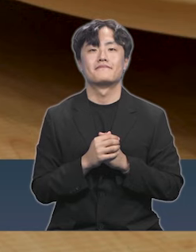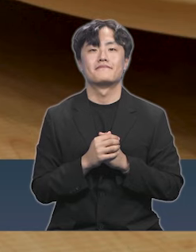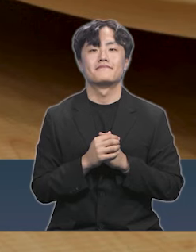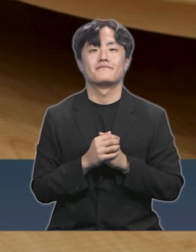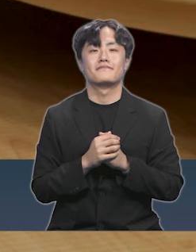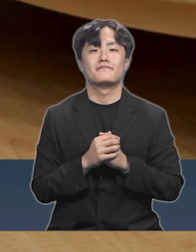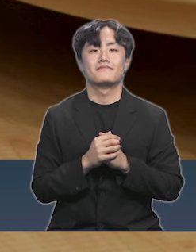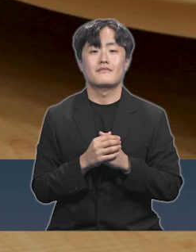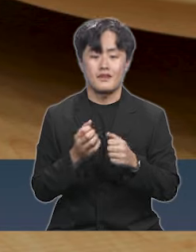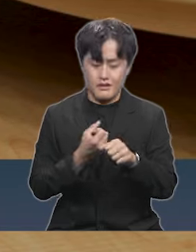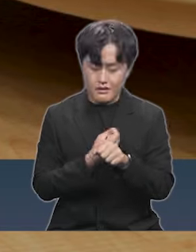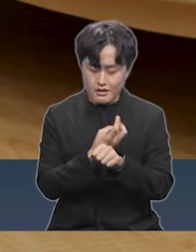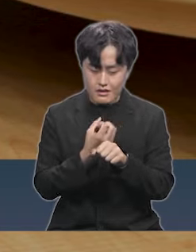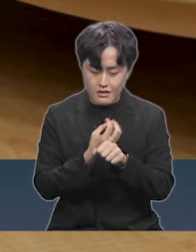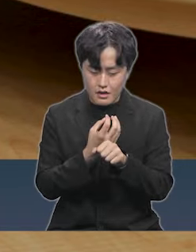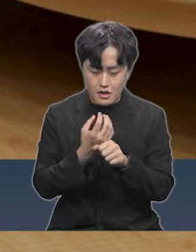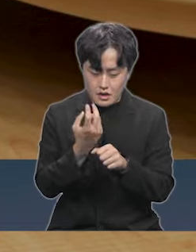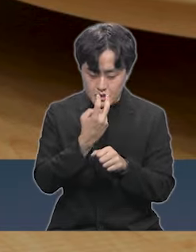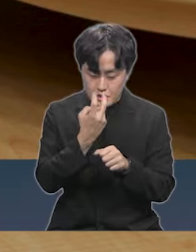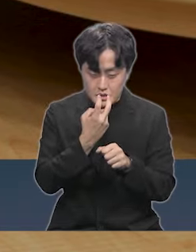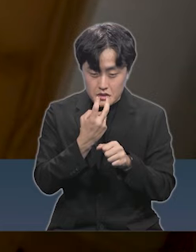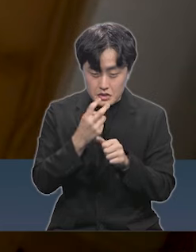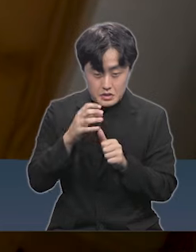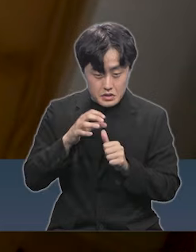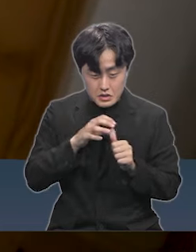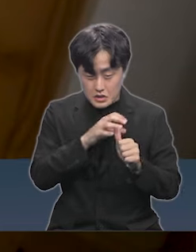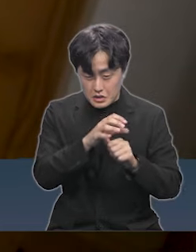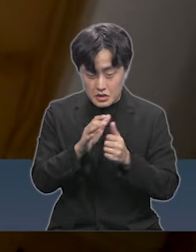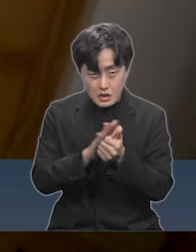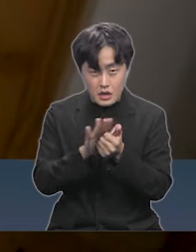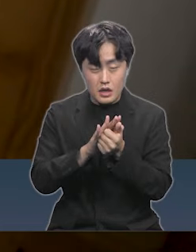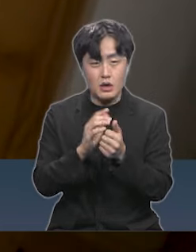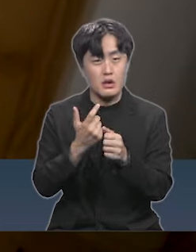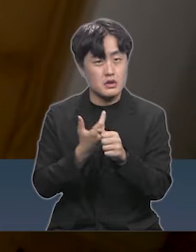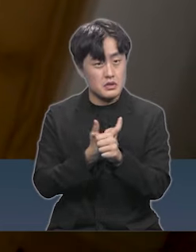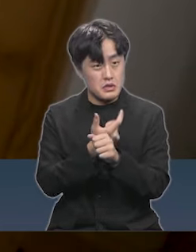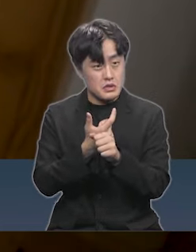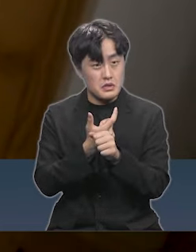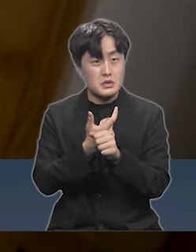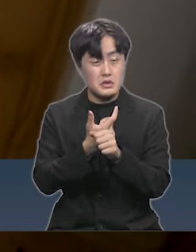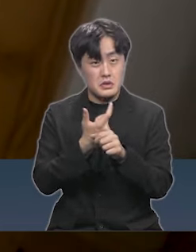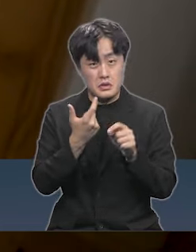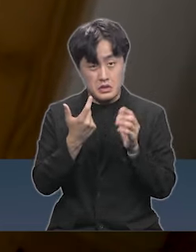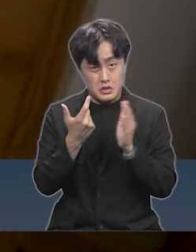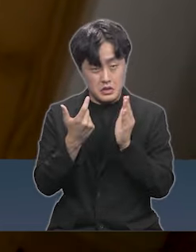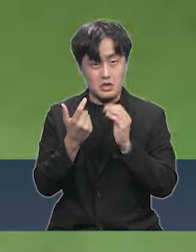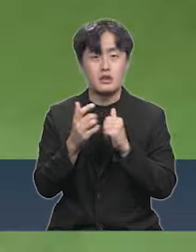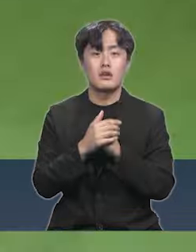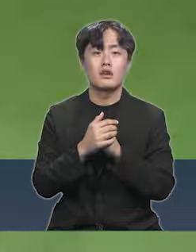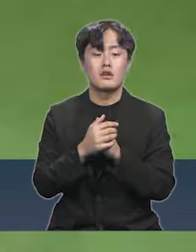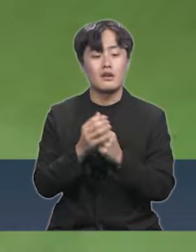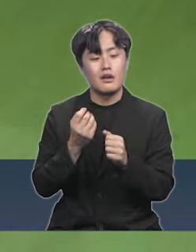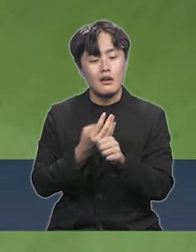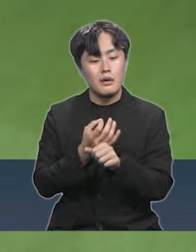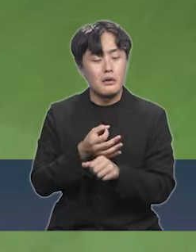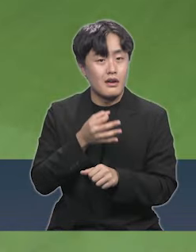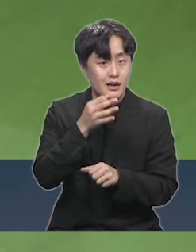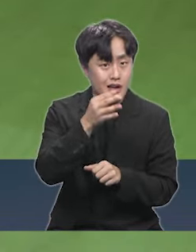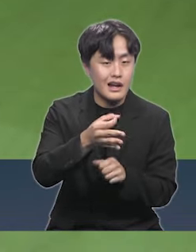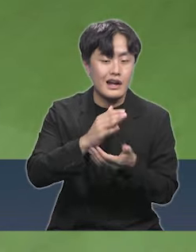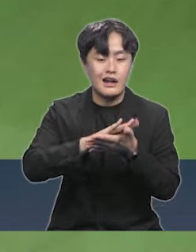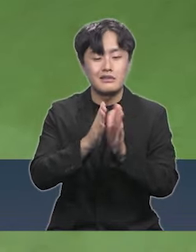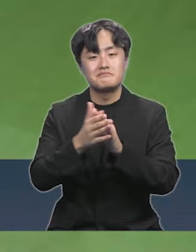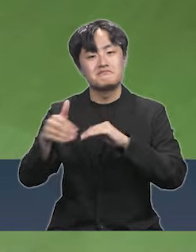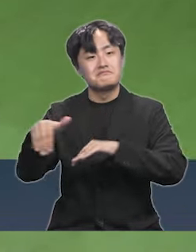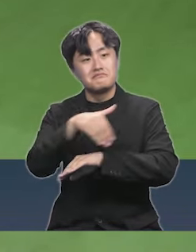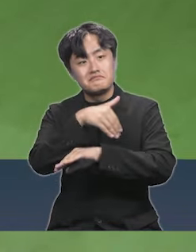운영됩니다 시간제 보육 서비스는 월 60시간 범위에서 시간당 보육료를 내고 어린이 집을 이용할 수 있는